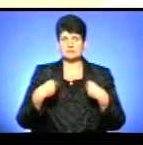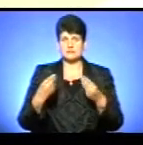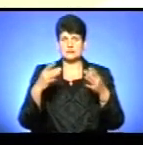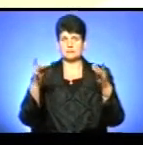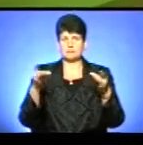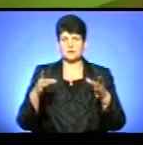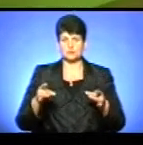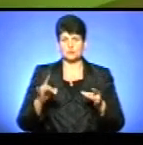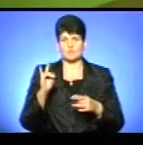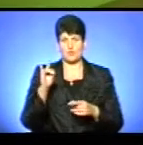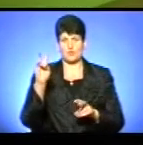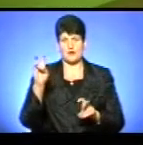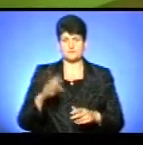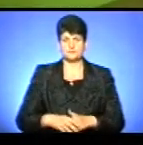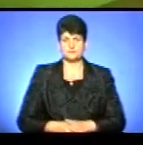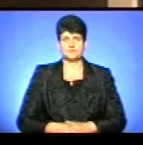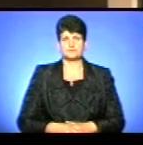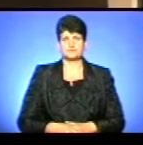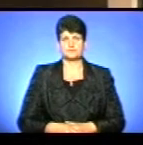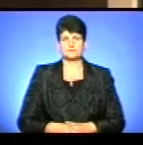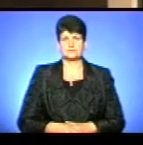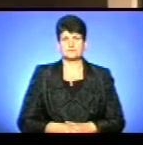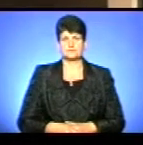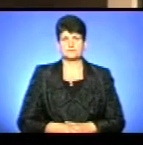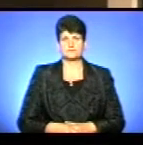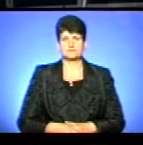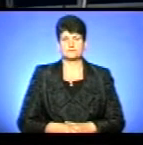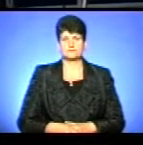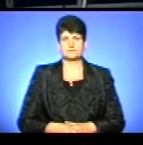пакунок малюка. Світлана Шумна, Юрій Багрій. Новини.